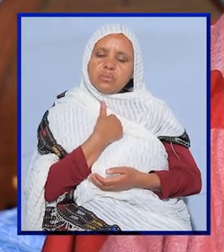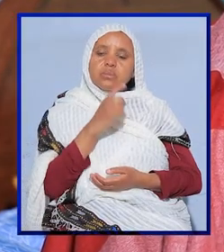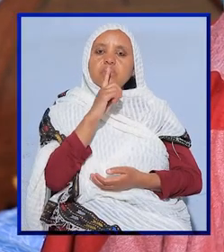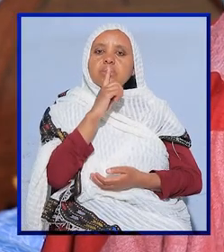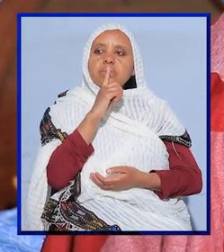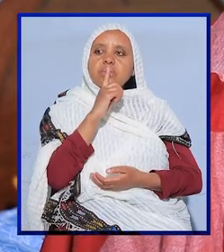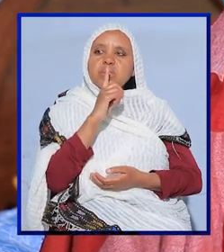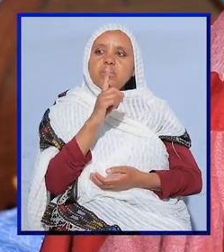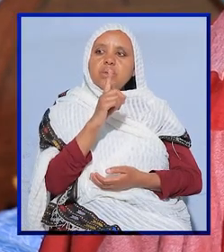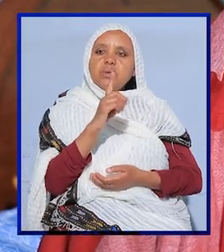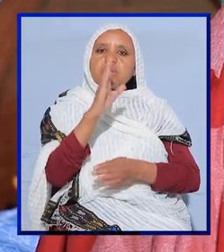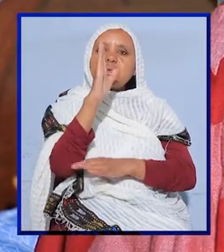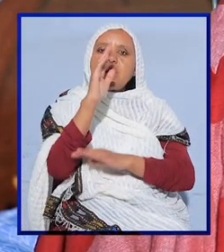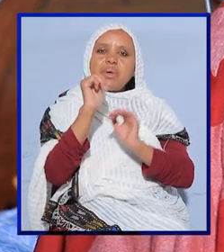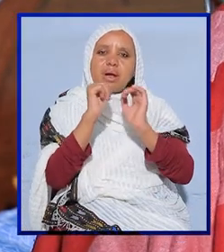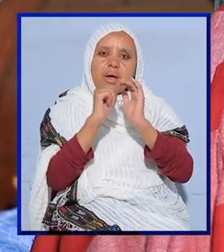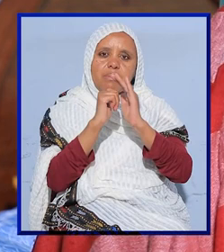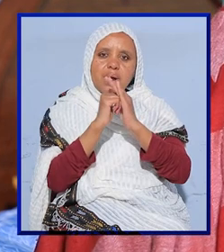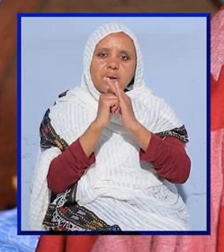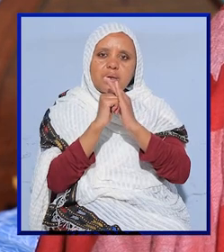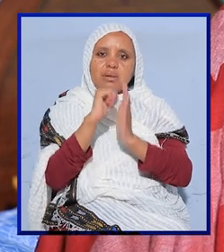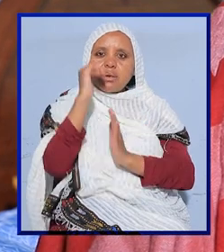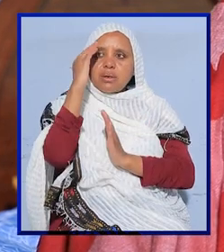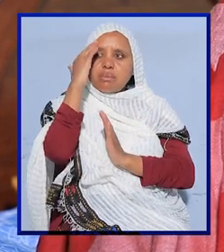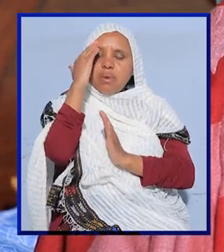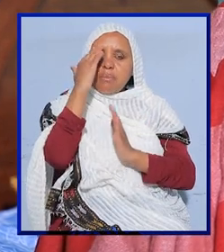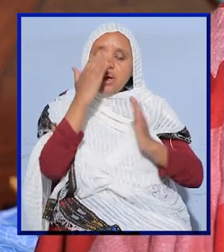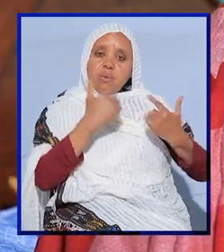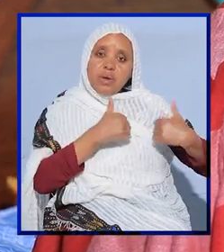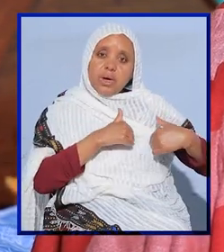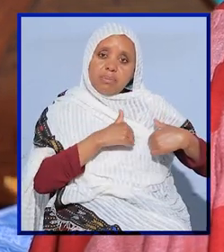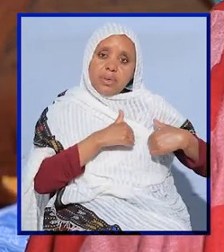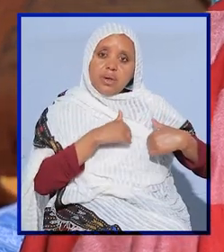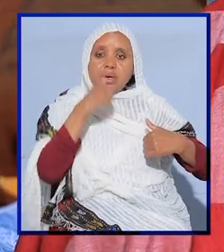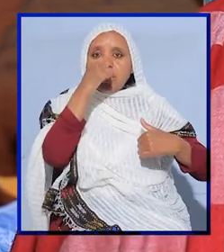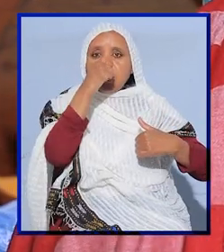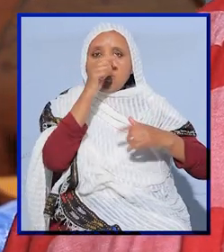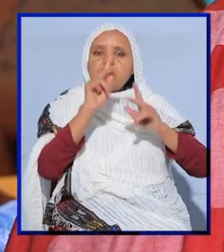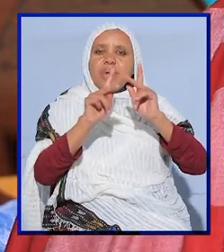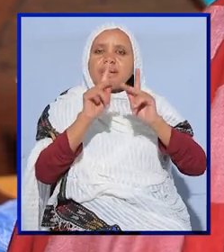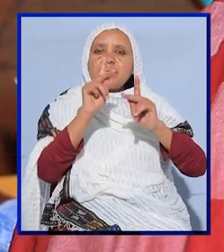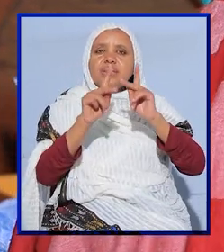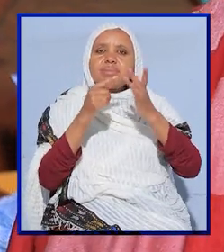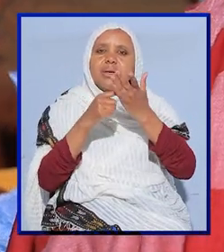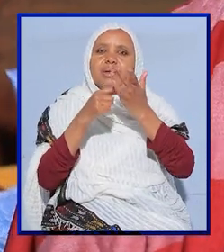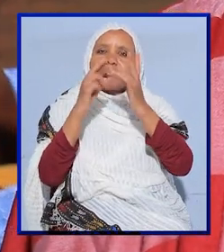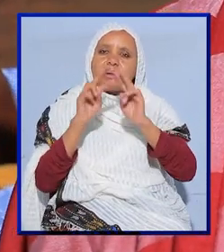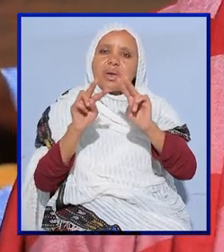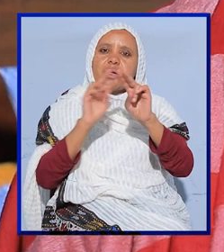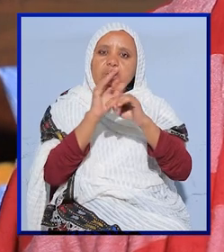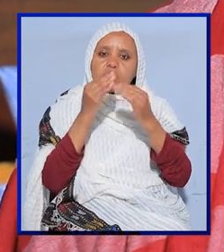የእውነት ነው። የእግዚአብሔር አምላክ በሚያውቀው ከልቤ የኢትዮጵያ ሕዝብ ይህን የሚመለከት ሁሉ